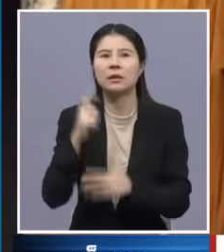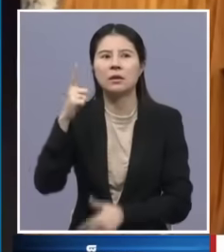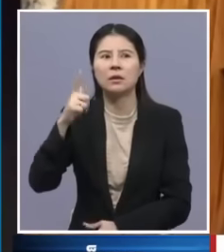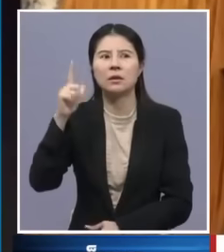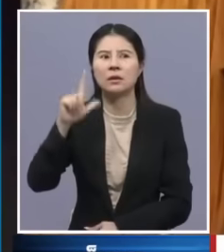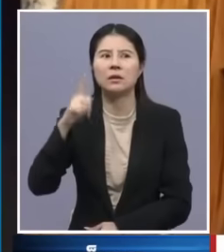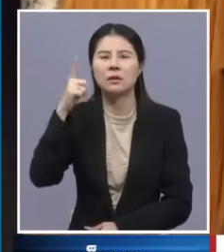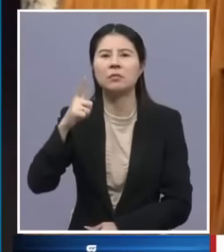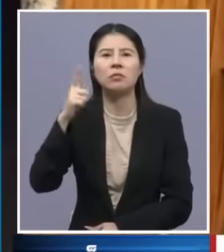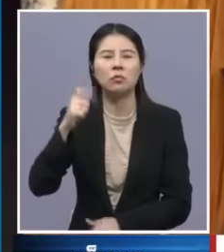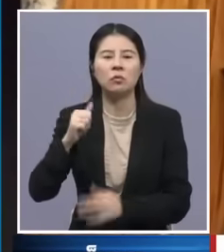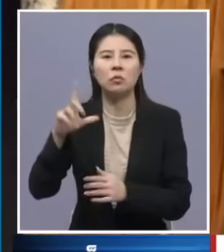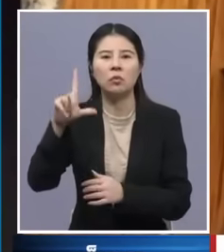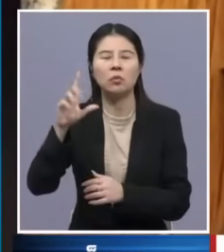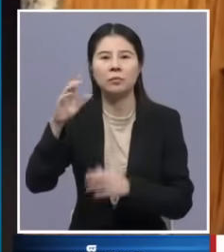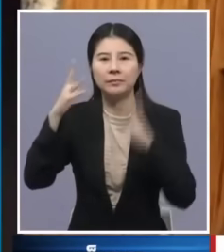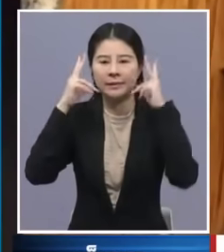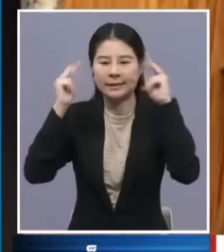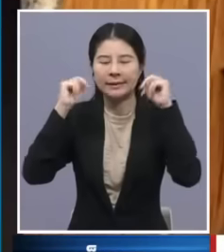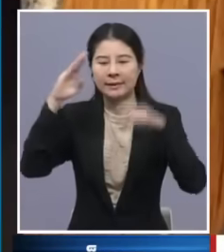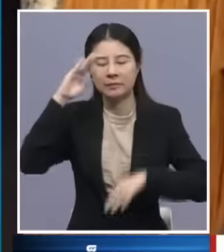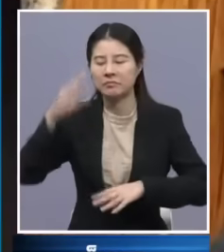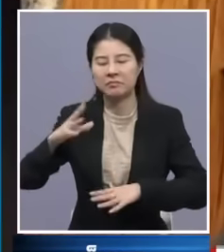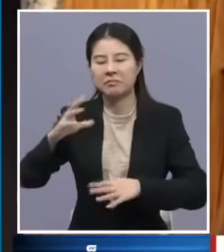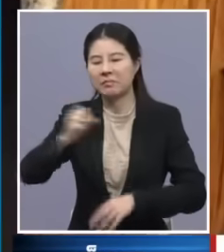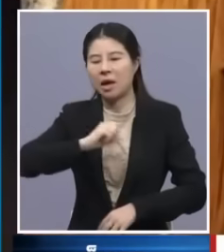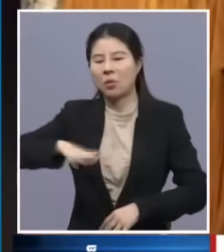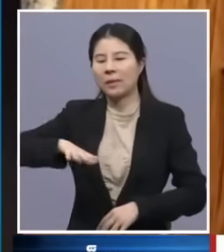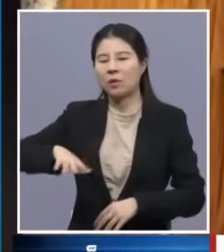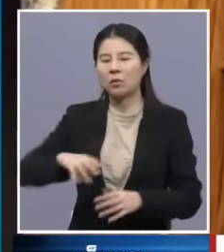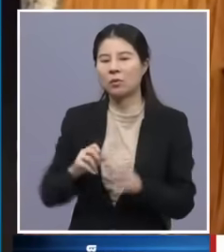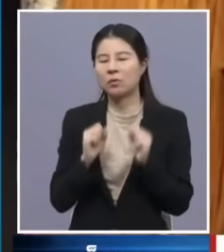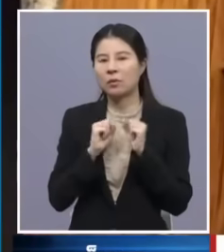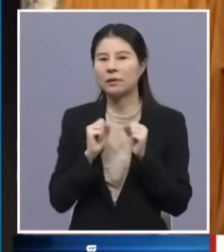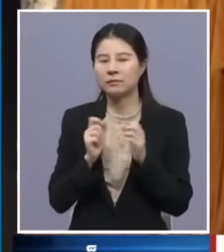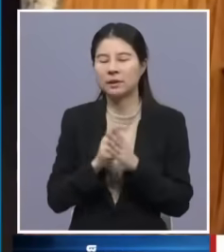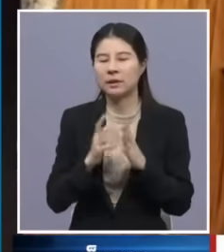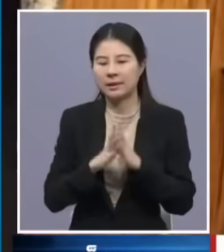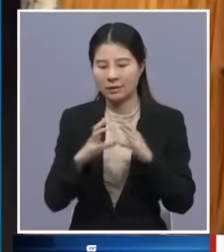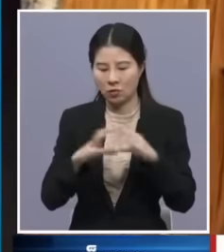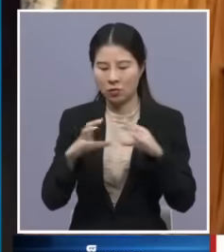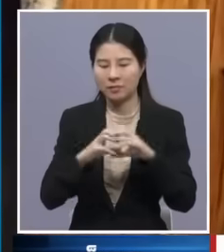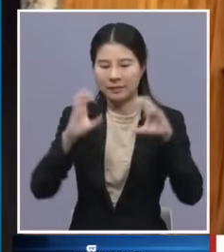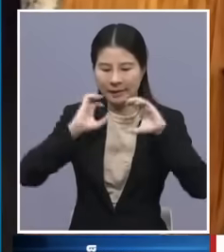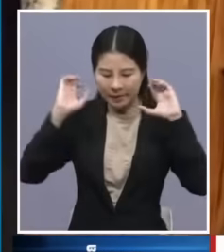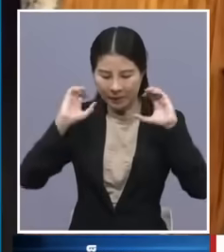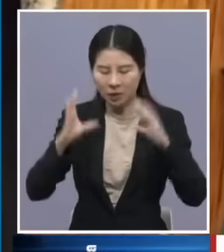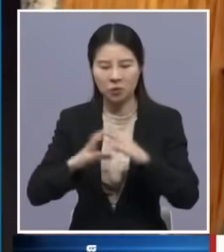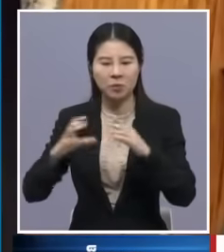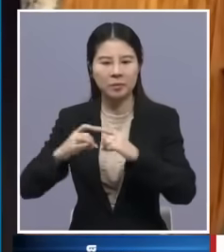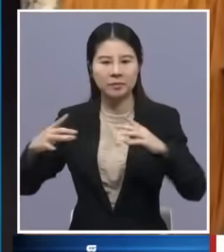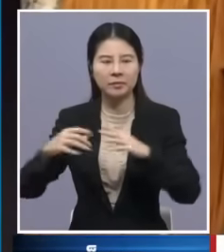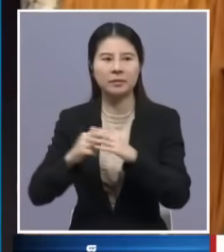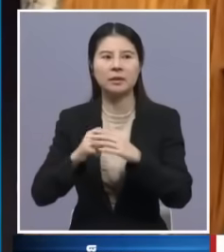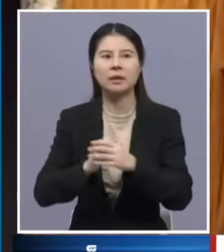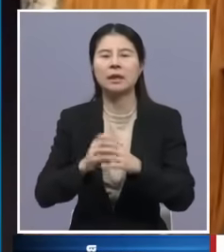ล้วถูกมั้ยคะเปลี่ยนที่2คือเราก็จะเห็นได้ว่าผลคะแนนที่ออกมาระหว่างพรรคฝ่ายค้านกับพรรคร่วมรัฐบาลเดิมพรรคร่วมรัฐบาลเดิมได้คะแนนเสียงลด